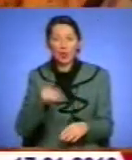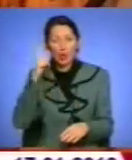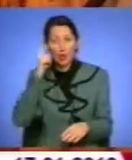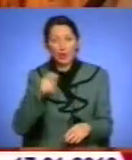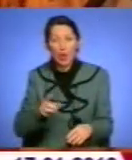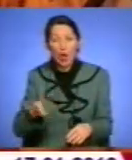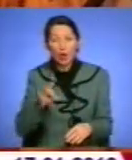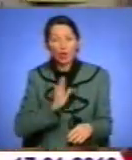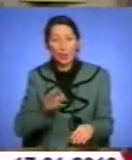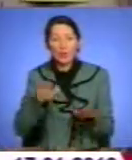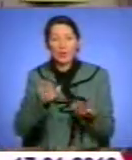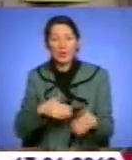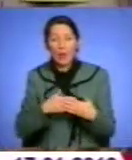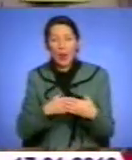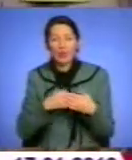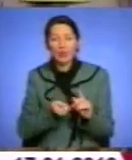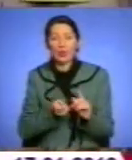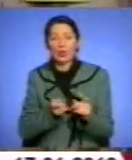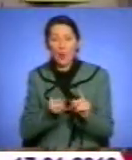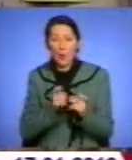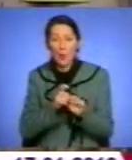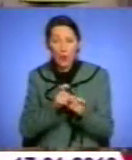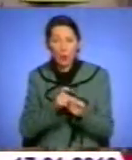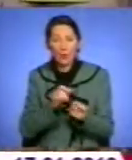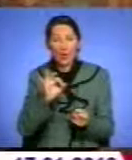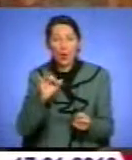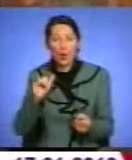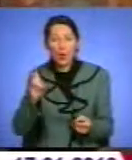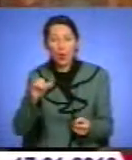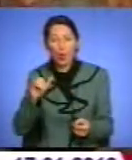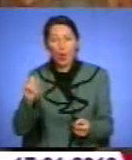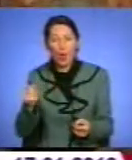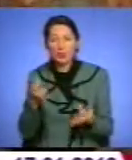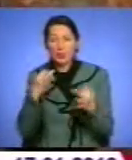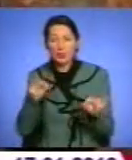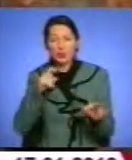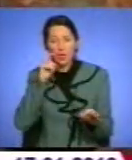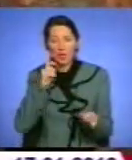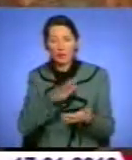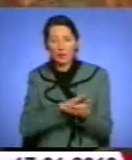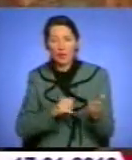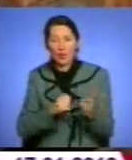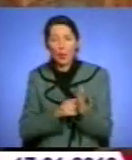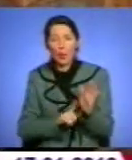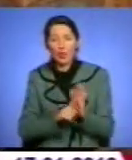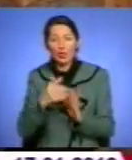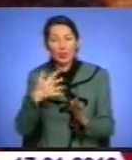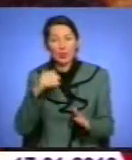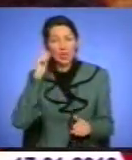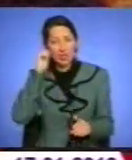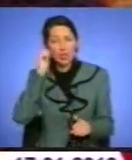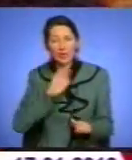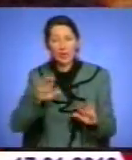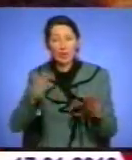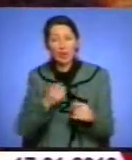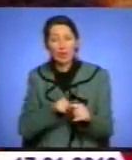була місцем активної боротьби ОУН-УПА за незалежність України, яка тривала до початку 50-х років. Тому не випадково,